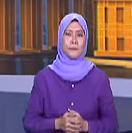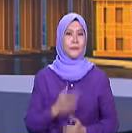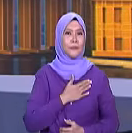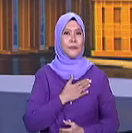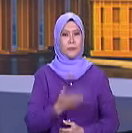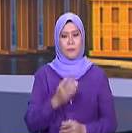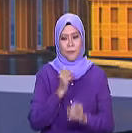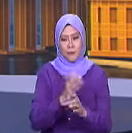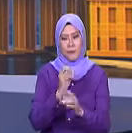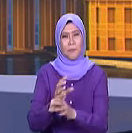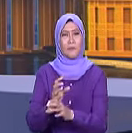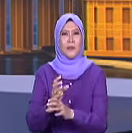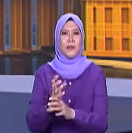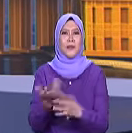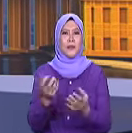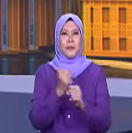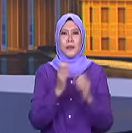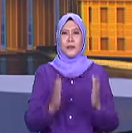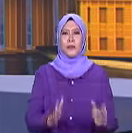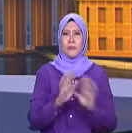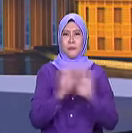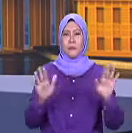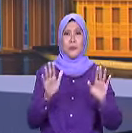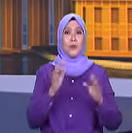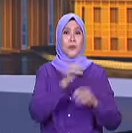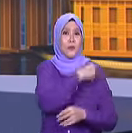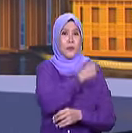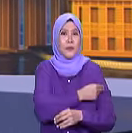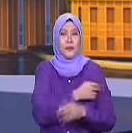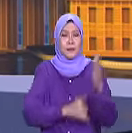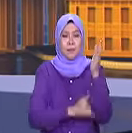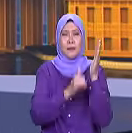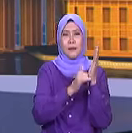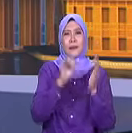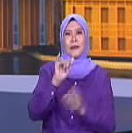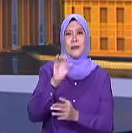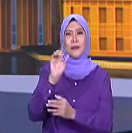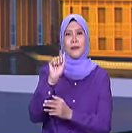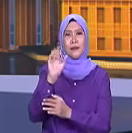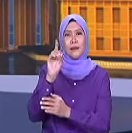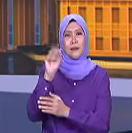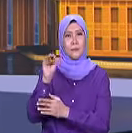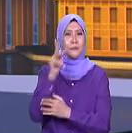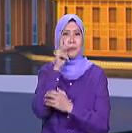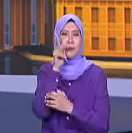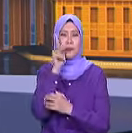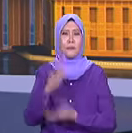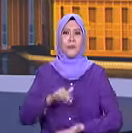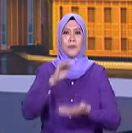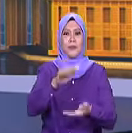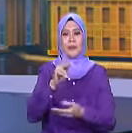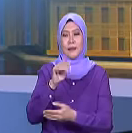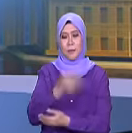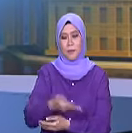Prihatin kesulitan dihadapi petugas dan pesakit di hospital, Yayasan Dakwah Islamiah Malaysia Yadim Kedah membekalkan kit